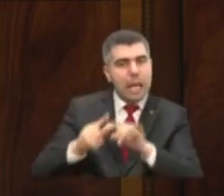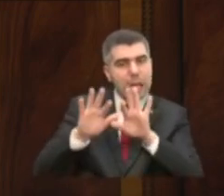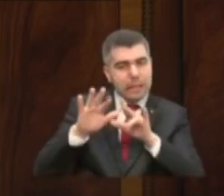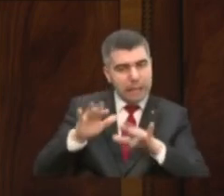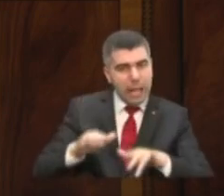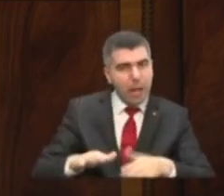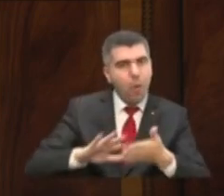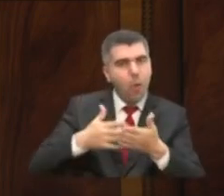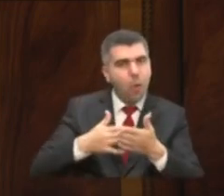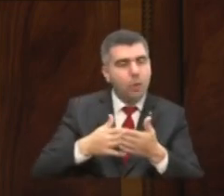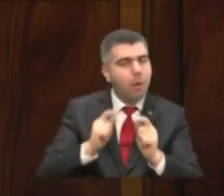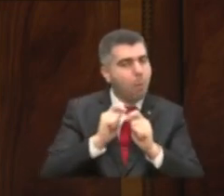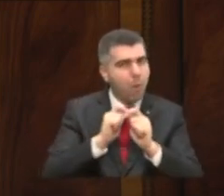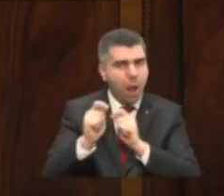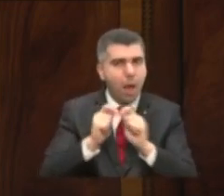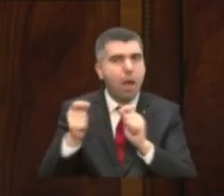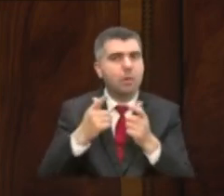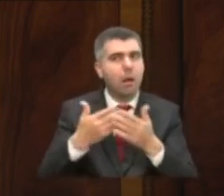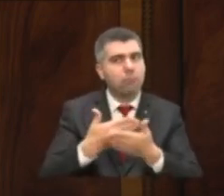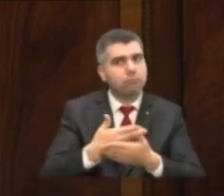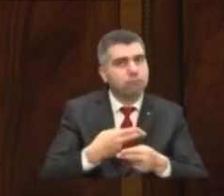أن نناقشها ونعرضها